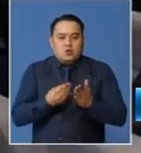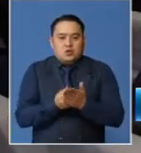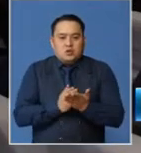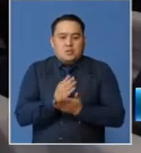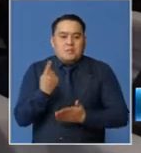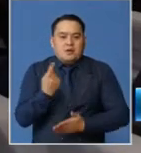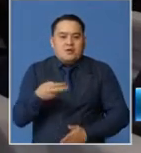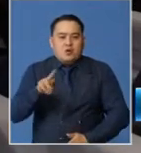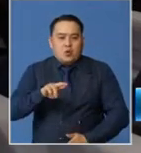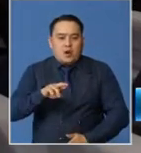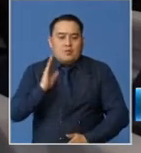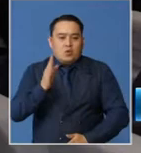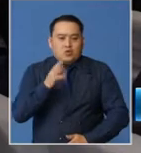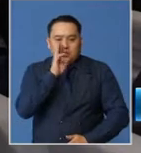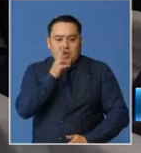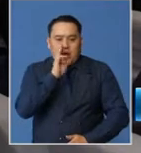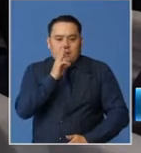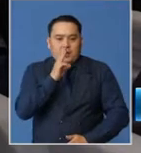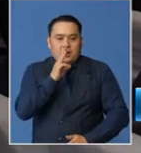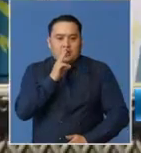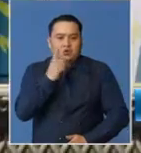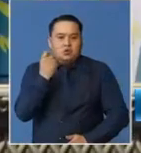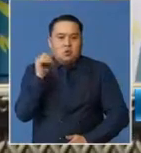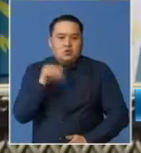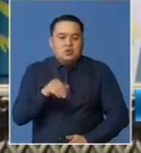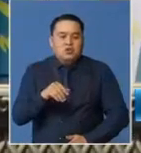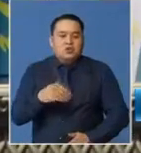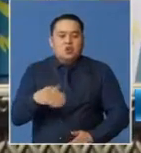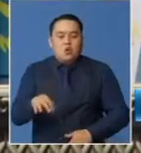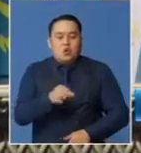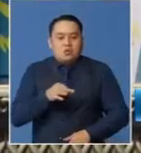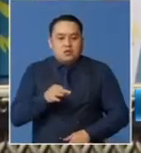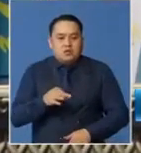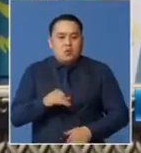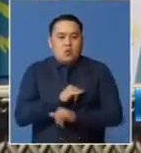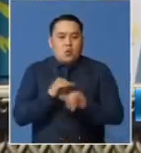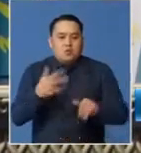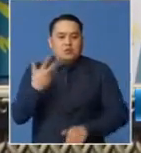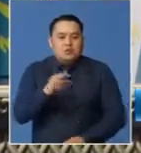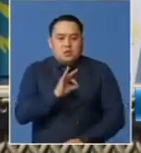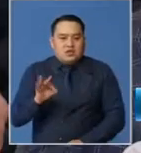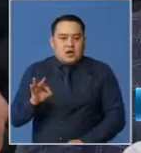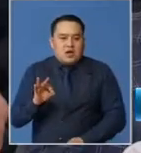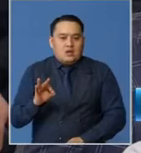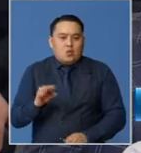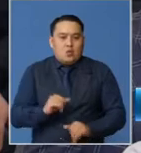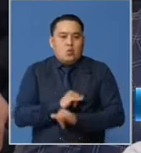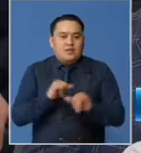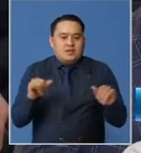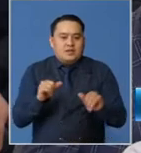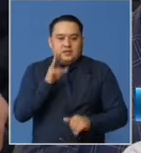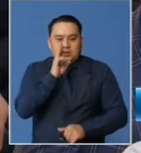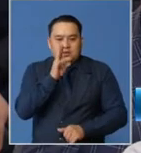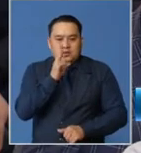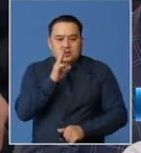С 1 июля текущего года заработная плата порядка 100 тысяч жителей области увеличится на 30%. Также вырастет заработок и